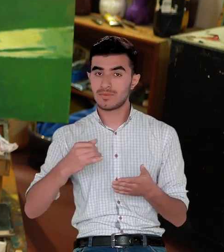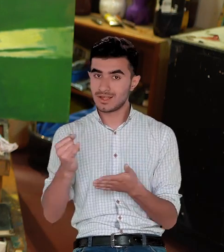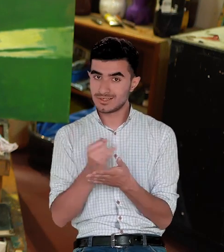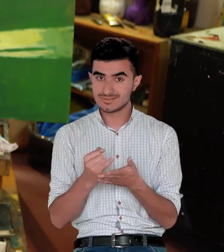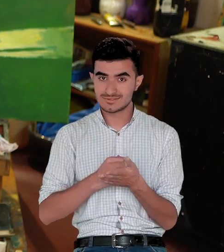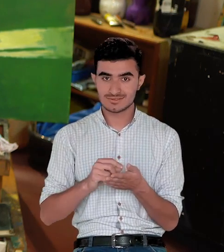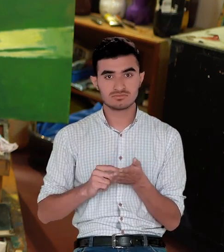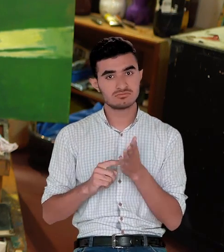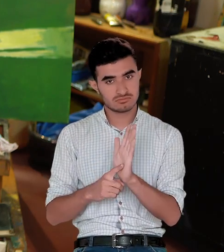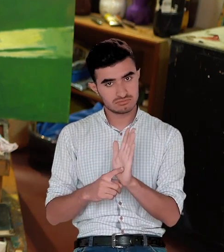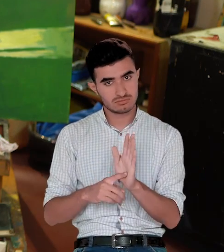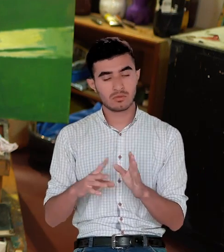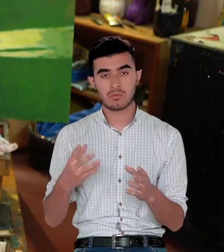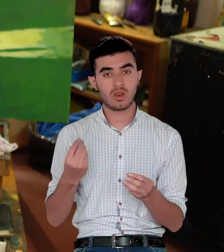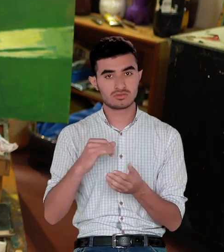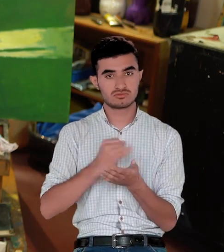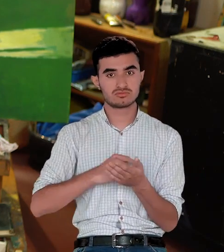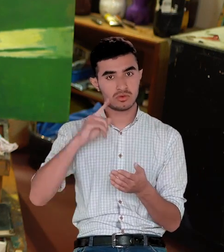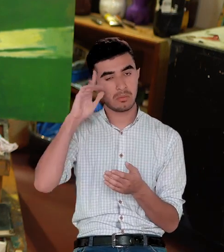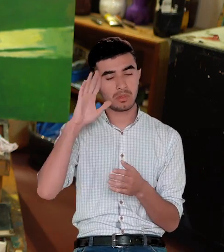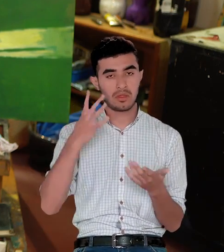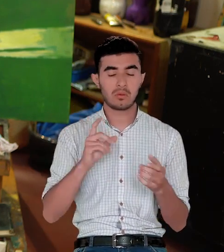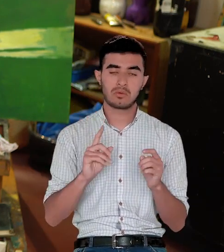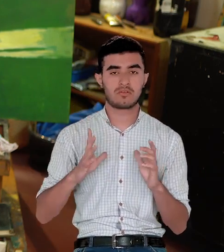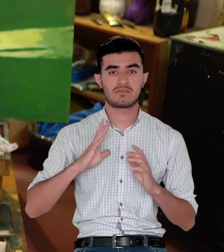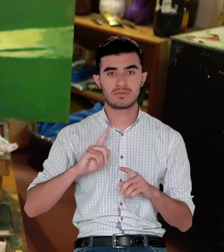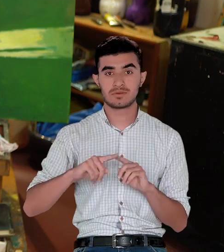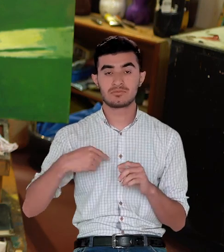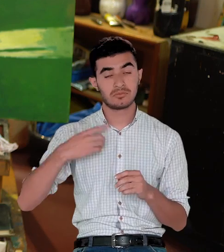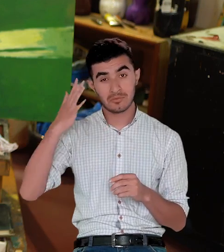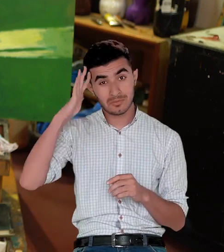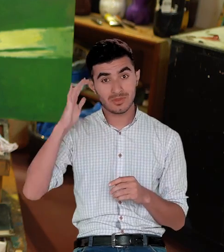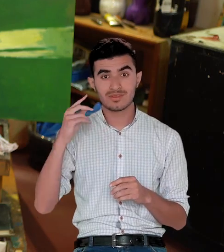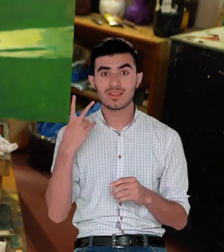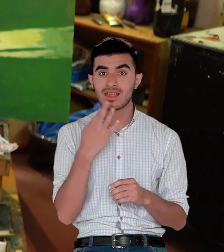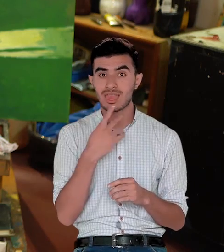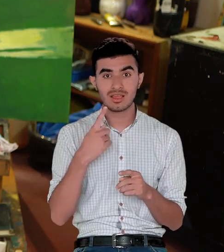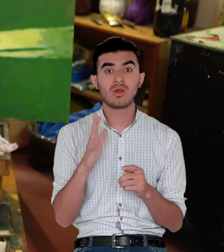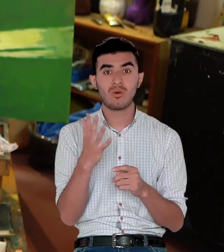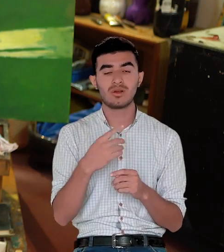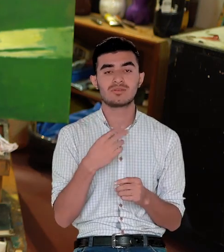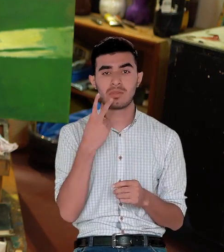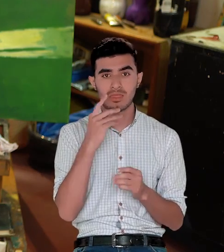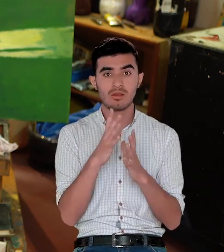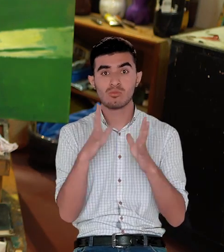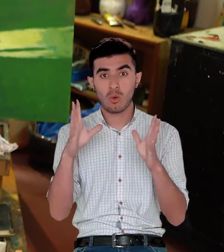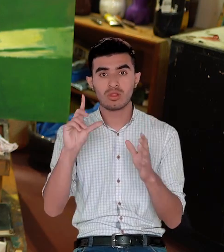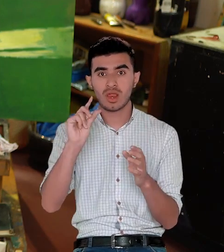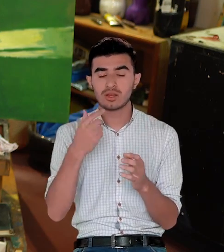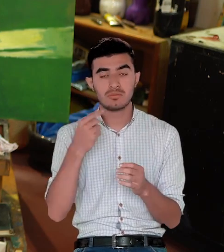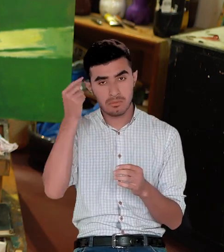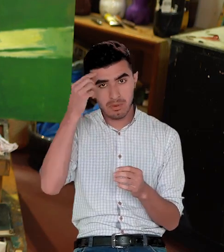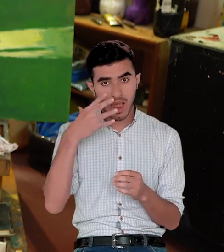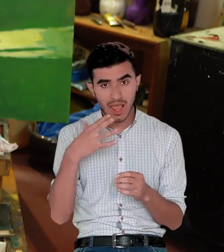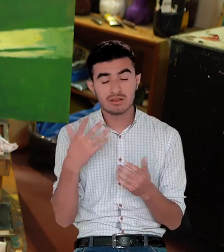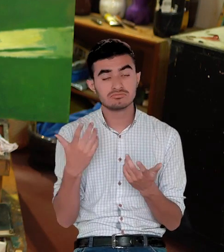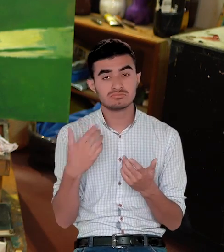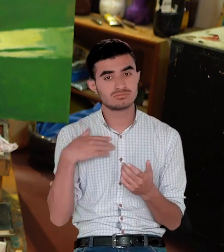اگر یہ بنا سکتا ہے تو اس کو رنگوں کا تو پتہ ہوگا, لیکن مجھے نہیں پتا تھا. بہرحال وہ میرے دوستوں